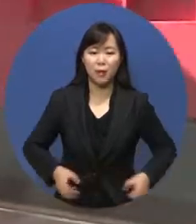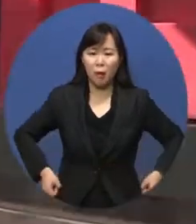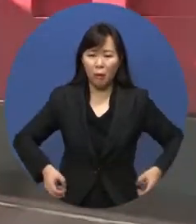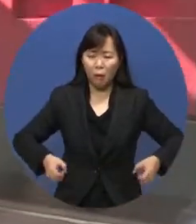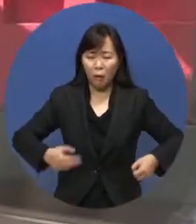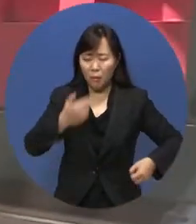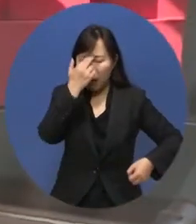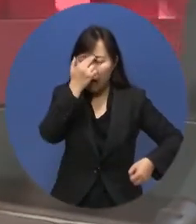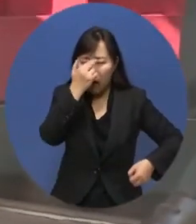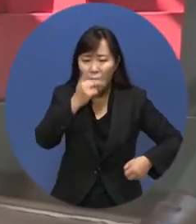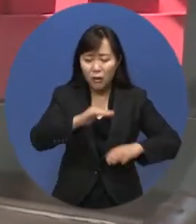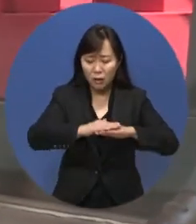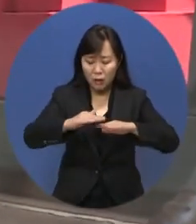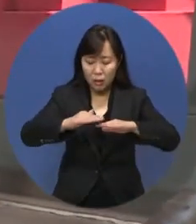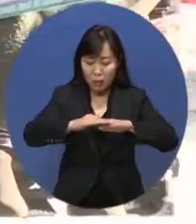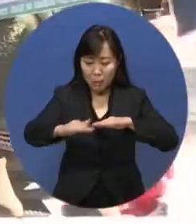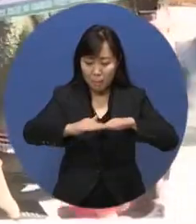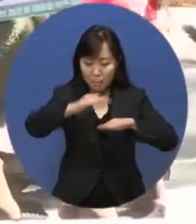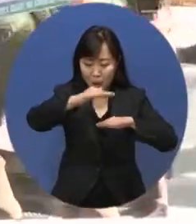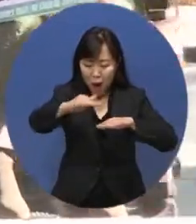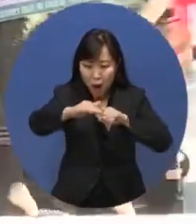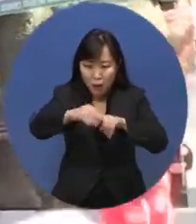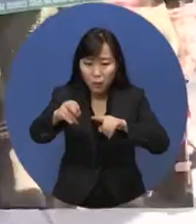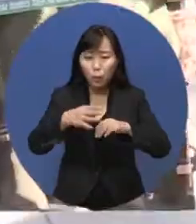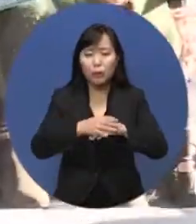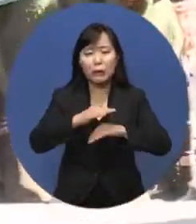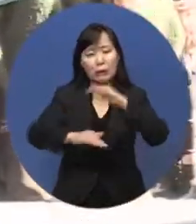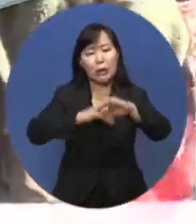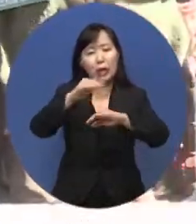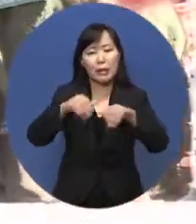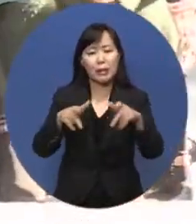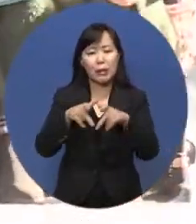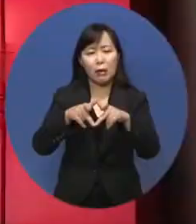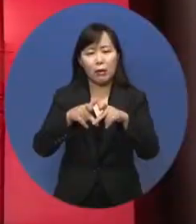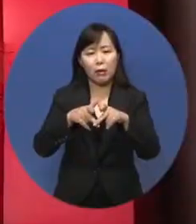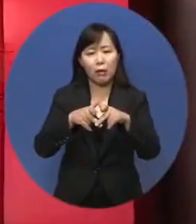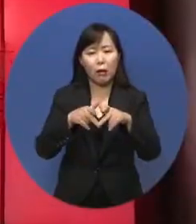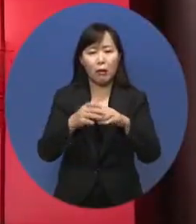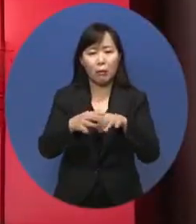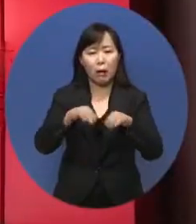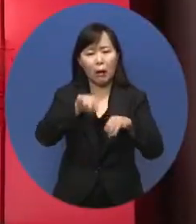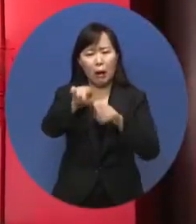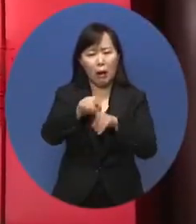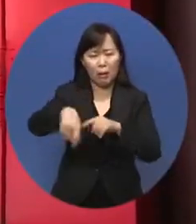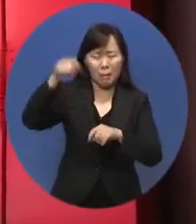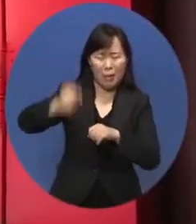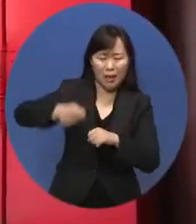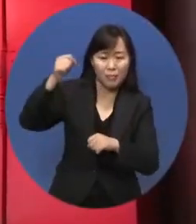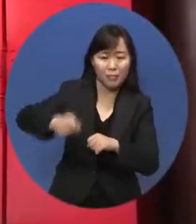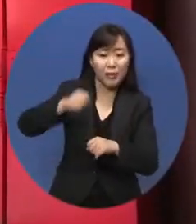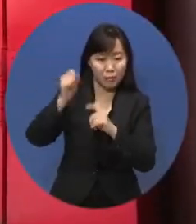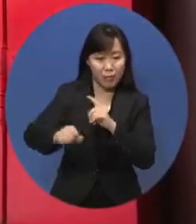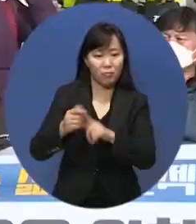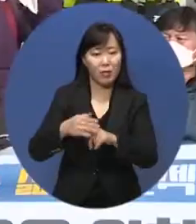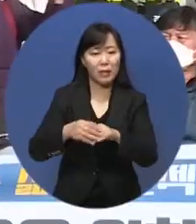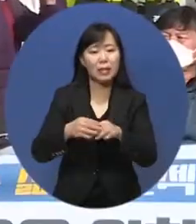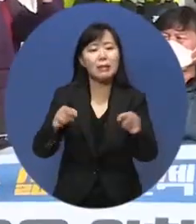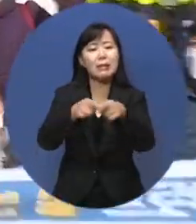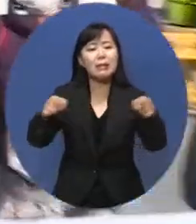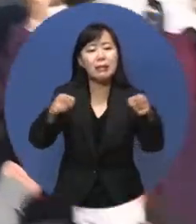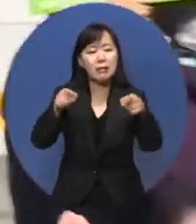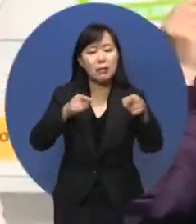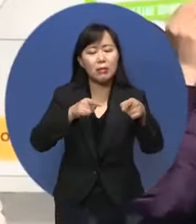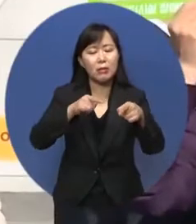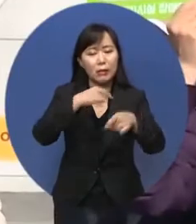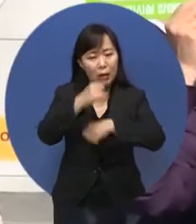휠체어를 가로막는 턱과 계단 앞. 장애인 당사자들은 매장 앞 이동로를 연신 내기치며 1층에 있는 삶을